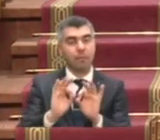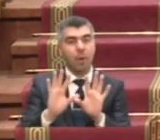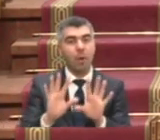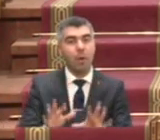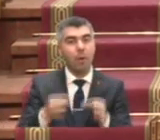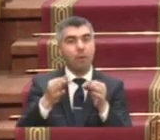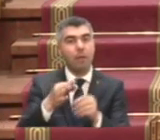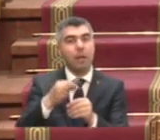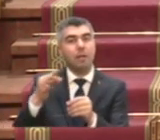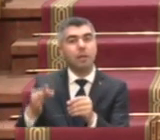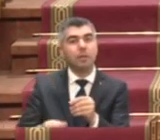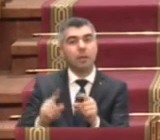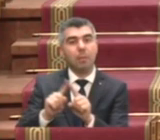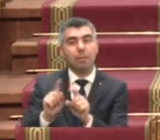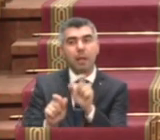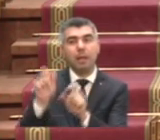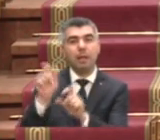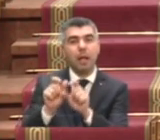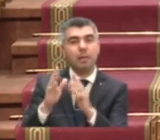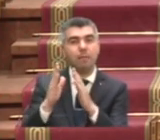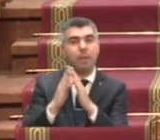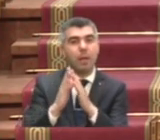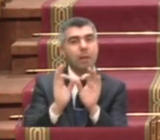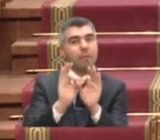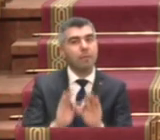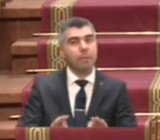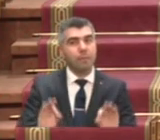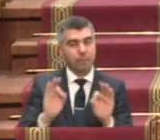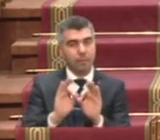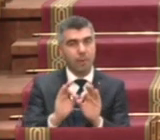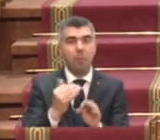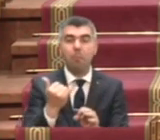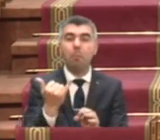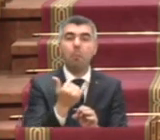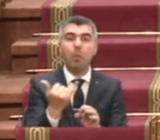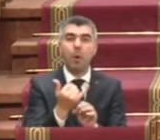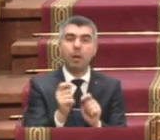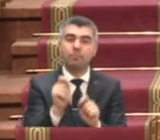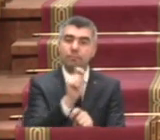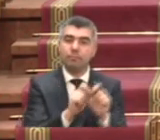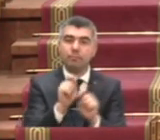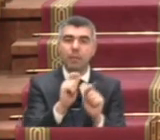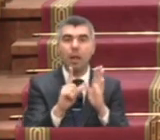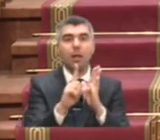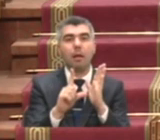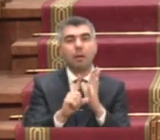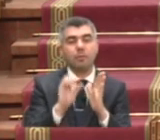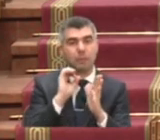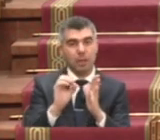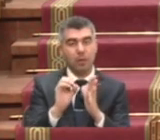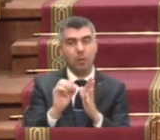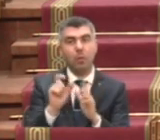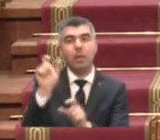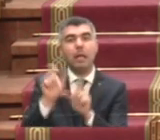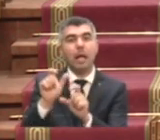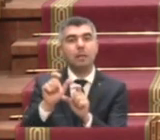حرمان الساكنة من حقهم في السكن اللائق لذلك يجب صياغة قوانين تتلائم مع هذه المناطق ونشجع الناس يعني تبقى في المناطق